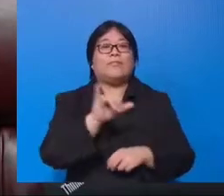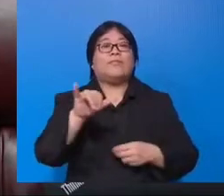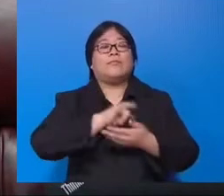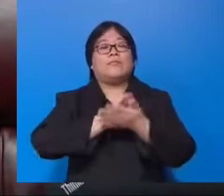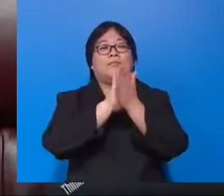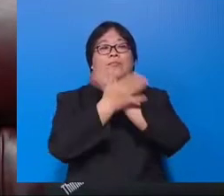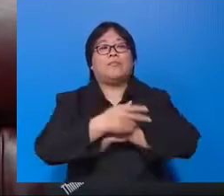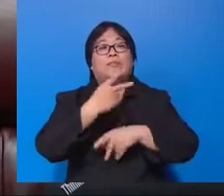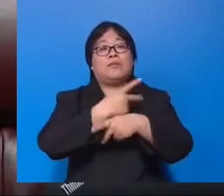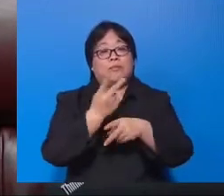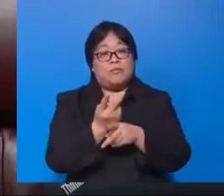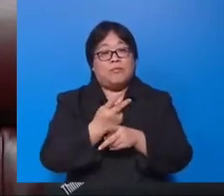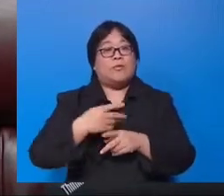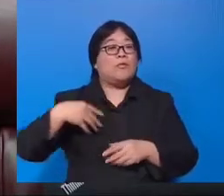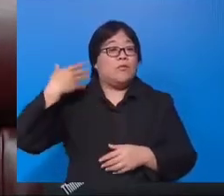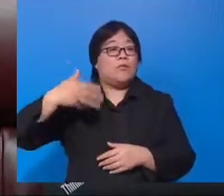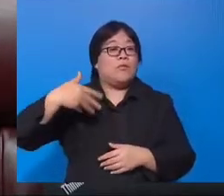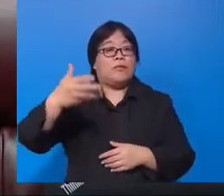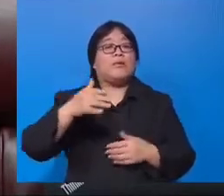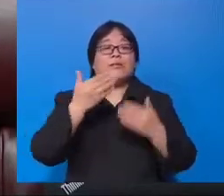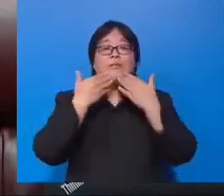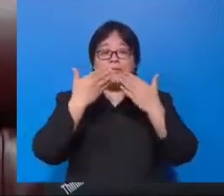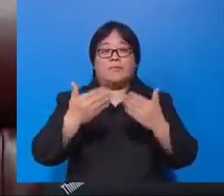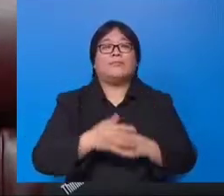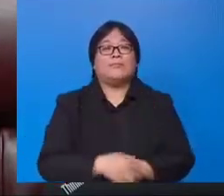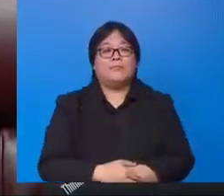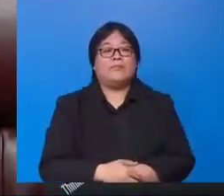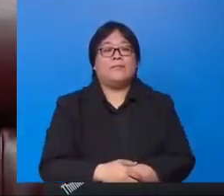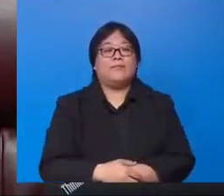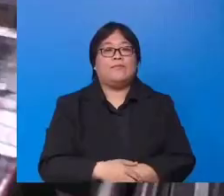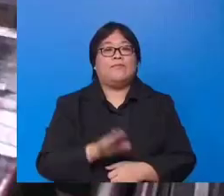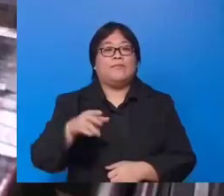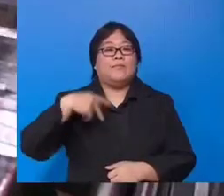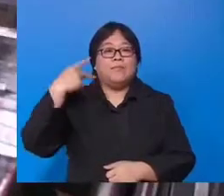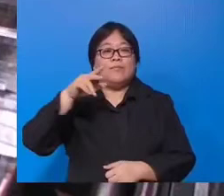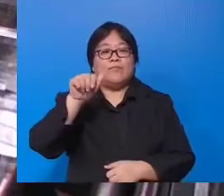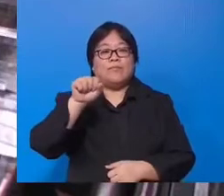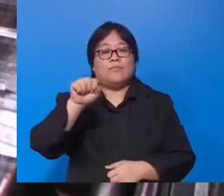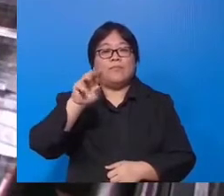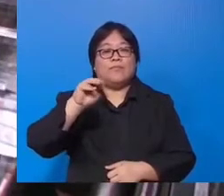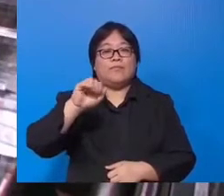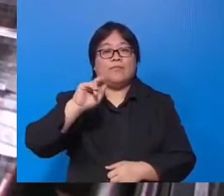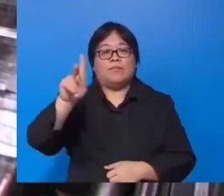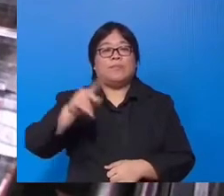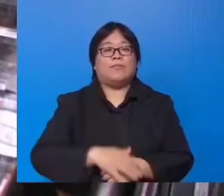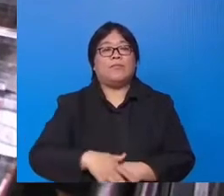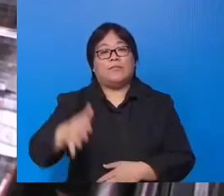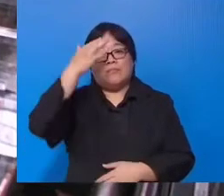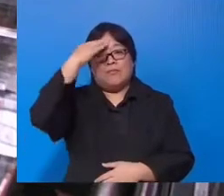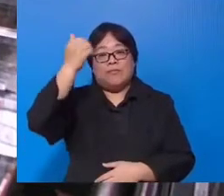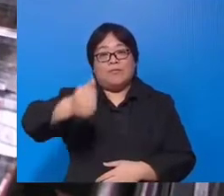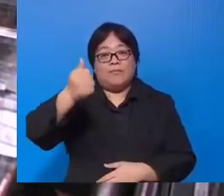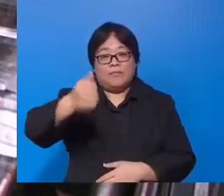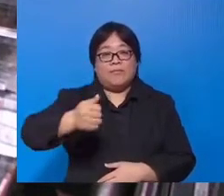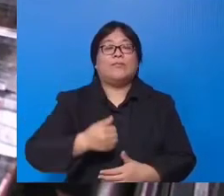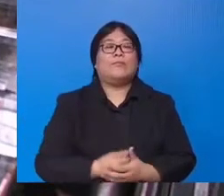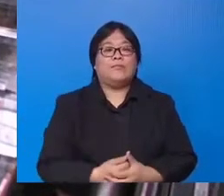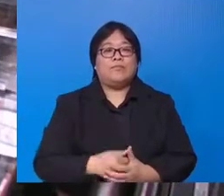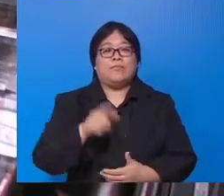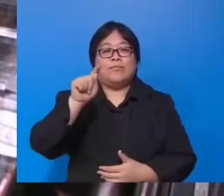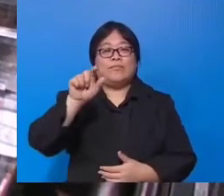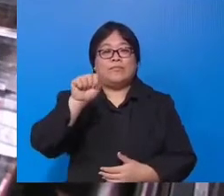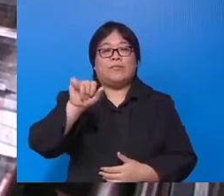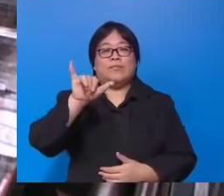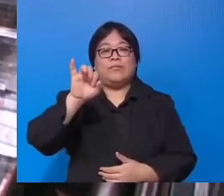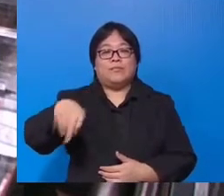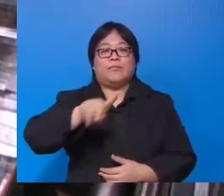sebagai produk kewarisannya Terima kasih on asma binti Husein Salamualaikum wabarakatuh